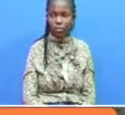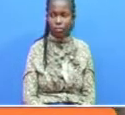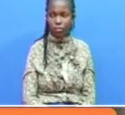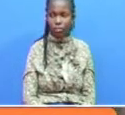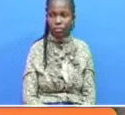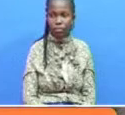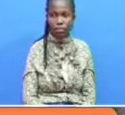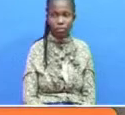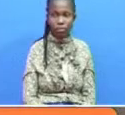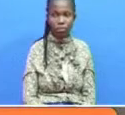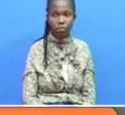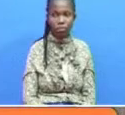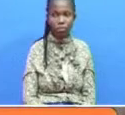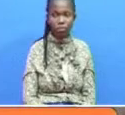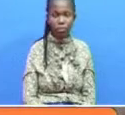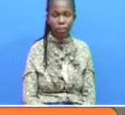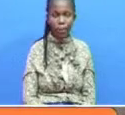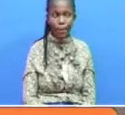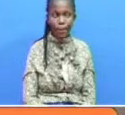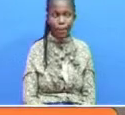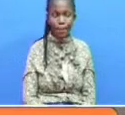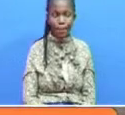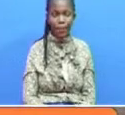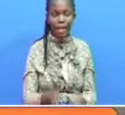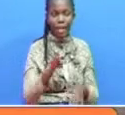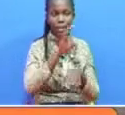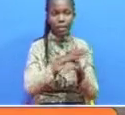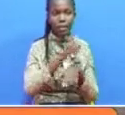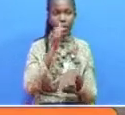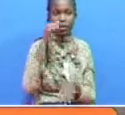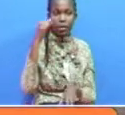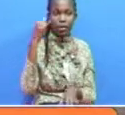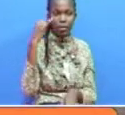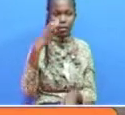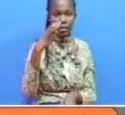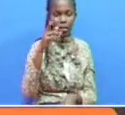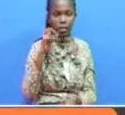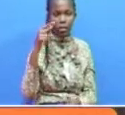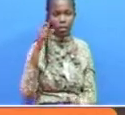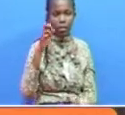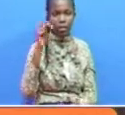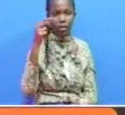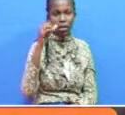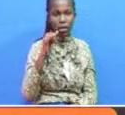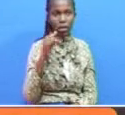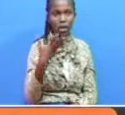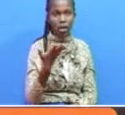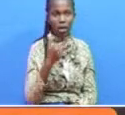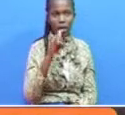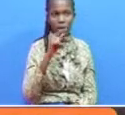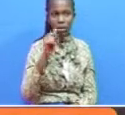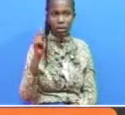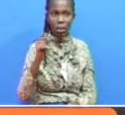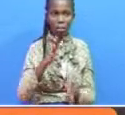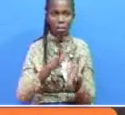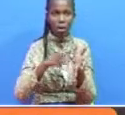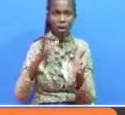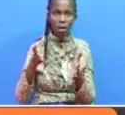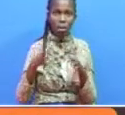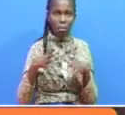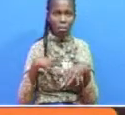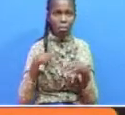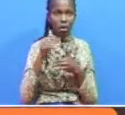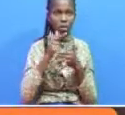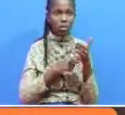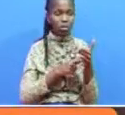Ngaindo nena itina wacha dhicha udhaidhi kilacha atuwa iguwa kanisa ni wa AIC gengi ulawi yata county ni ya Masaku. Ni wakule